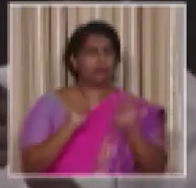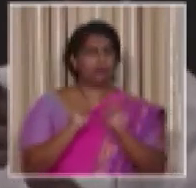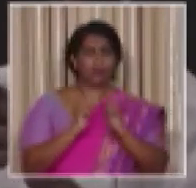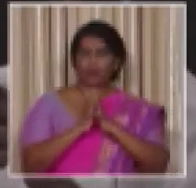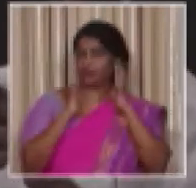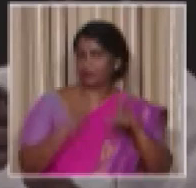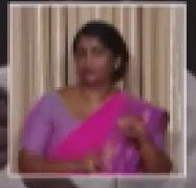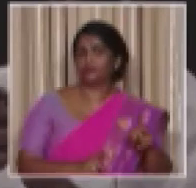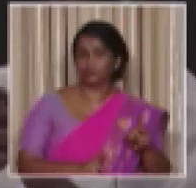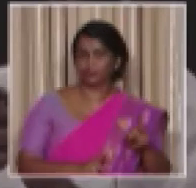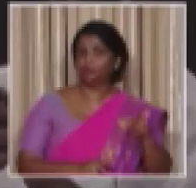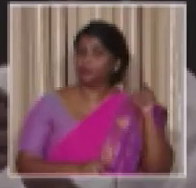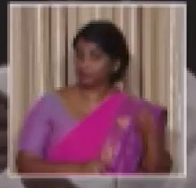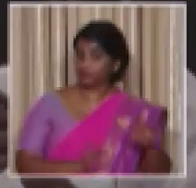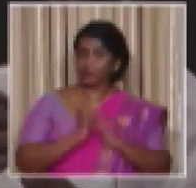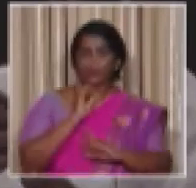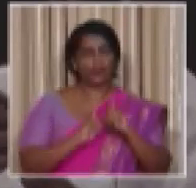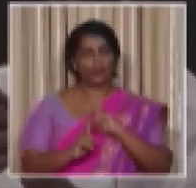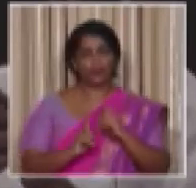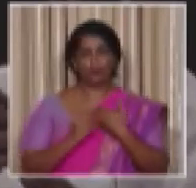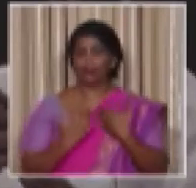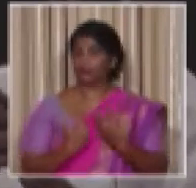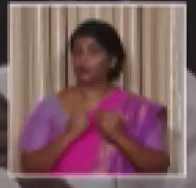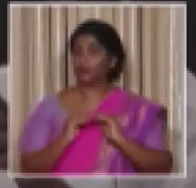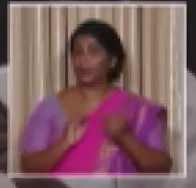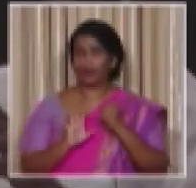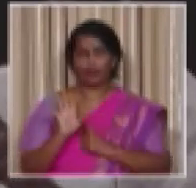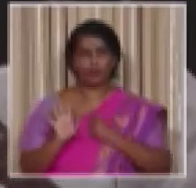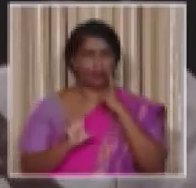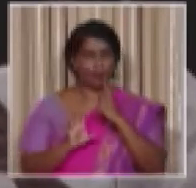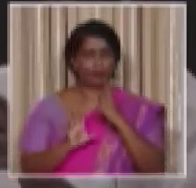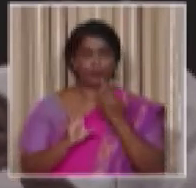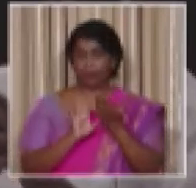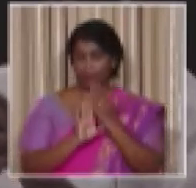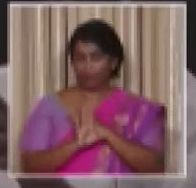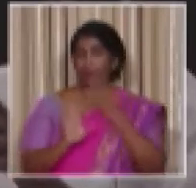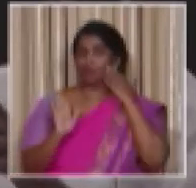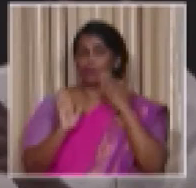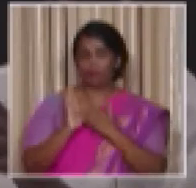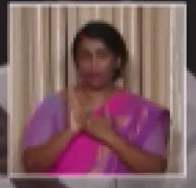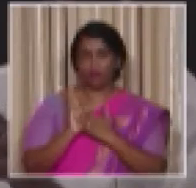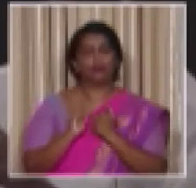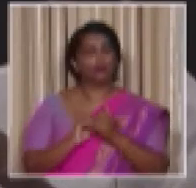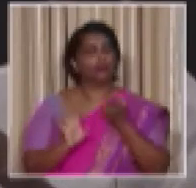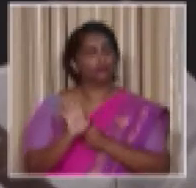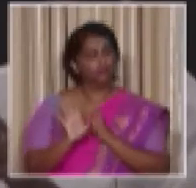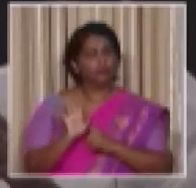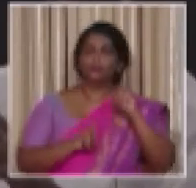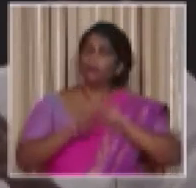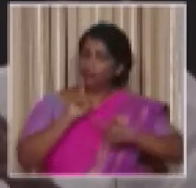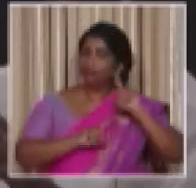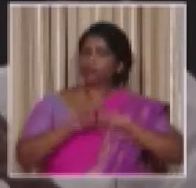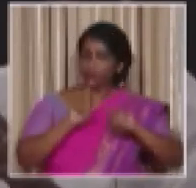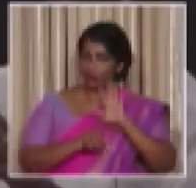තිබුණා. දැන් මේ අමාත්‍යංශය මම බාරගත්තාන් පස්සේ මීට අවුරුද්දකට කලින් මේ පිළිබඳව අවධානය යොමු කළා නිරන්තර සාකච්ඡාවක්